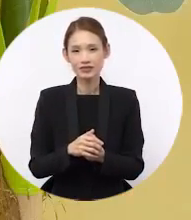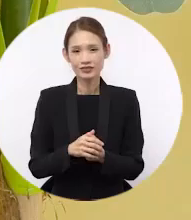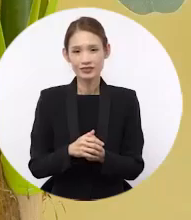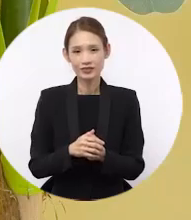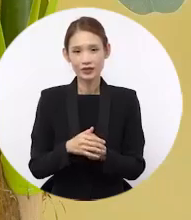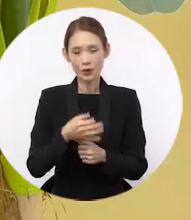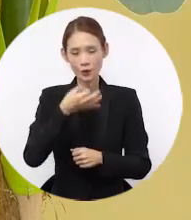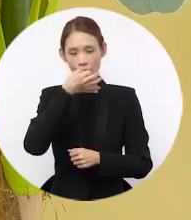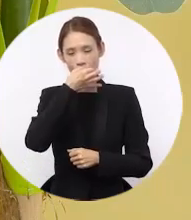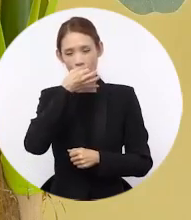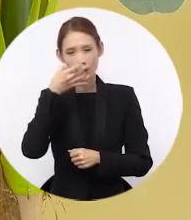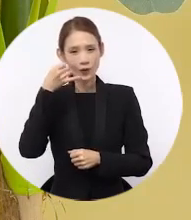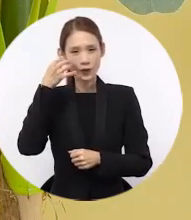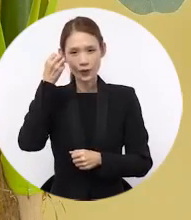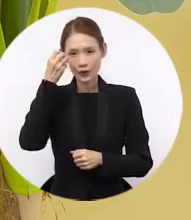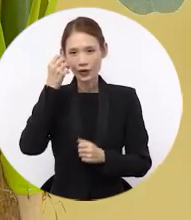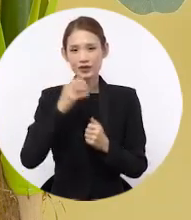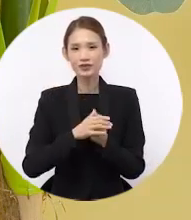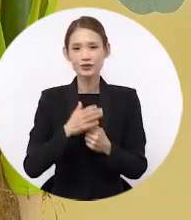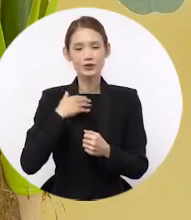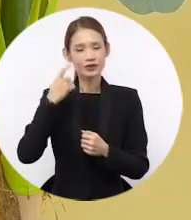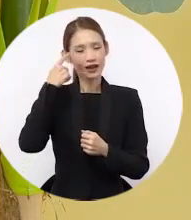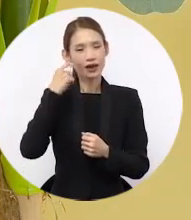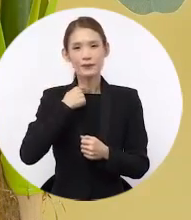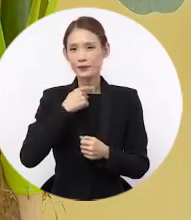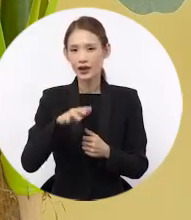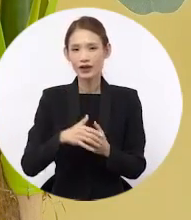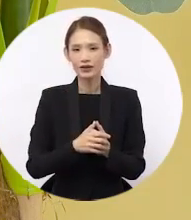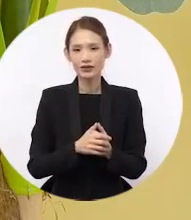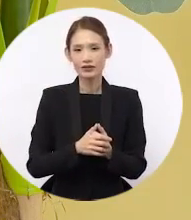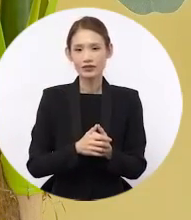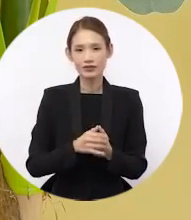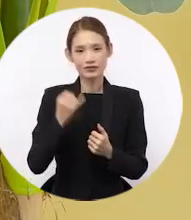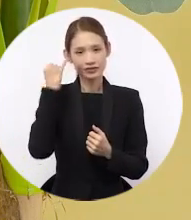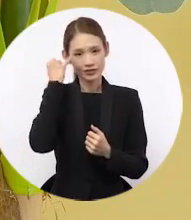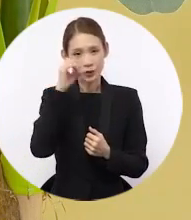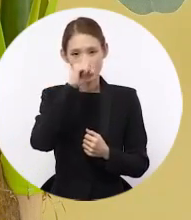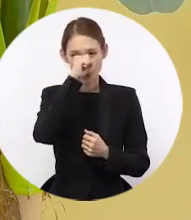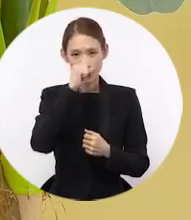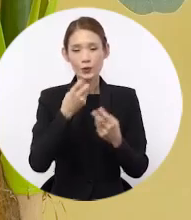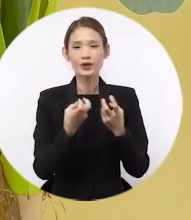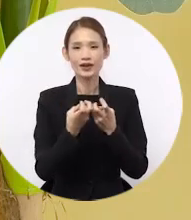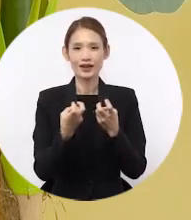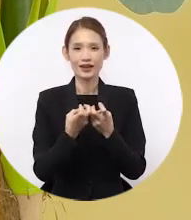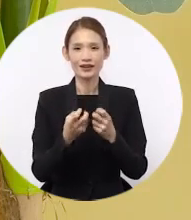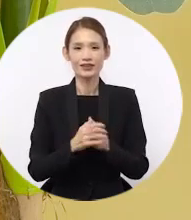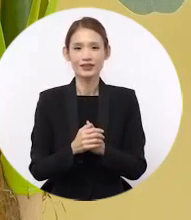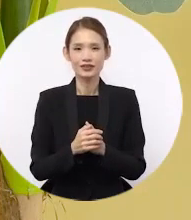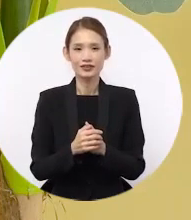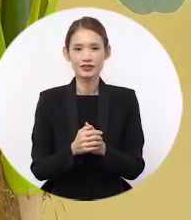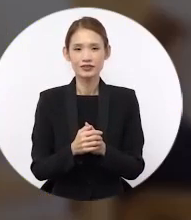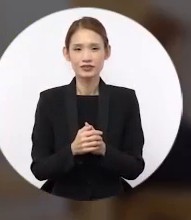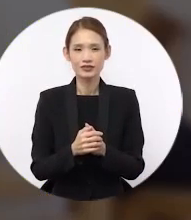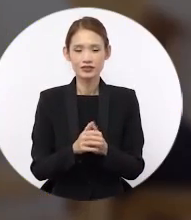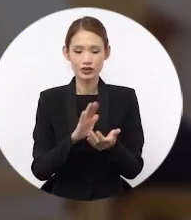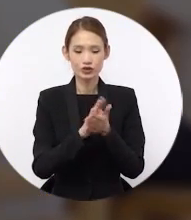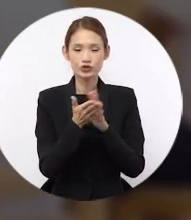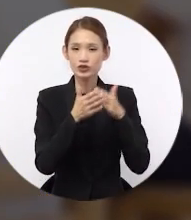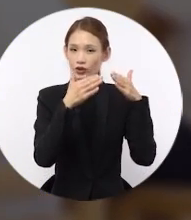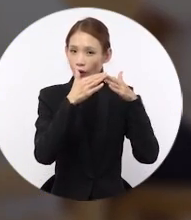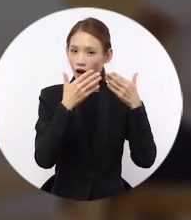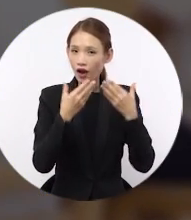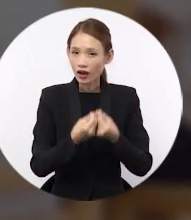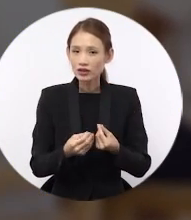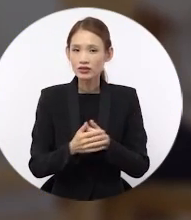네, 굉장히 신기한 주장이고 저도 사실 생각을 못 해봤는데 너무너무 좋은 해결책이라고 생각을 해요. 사실